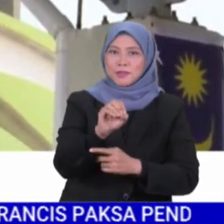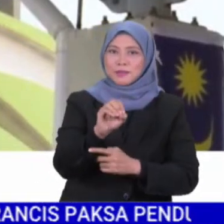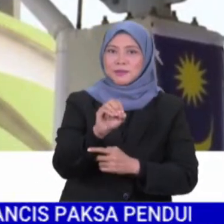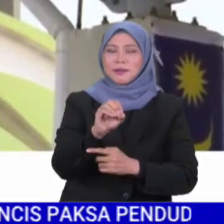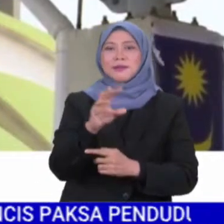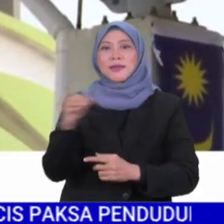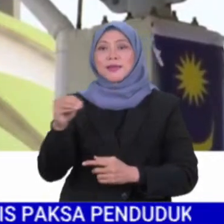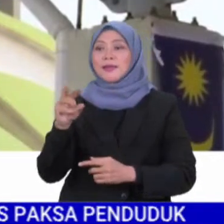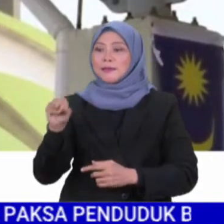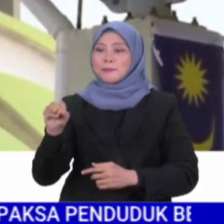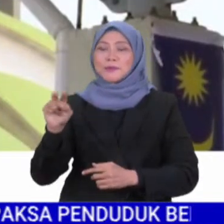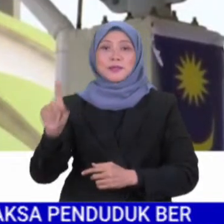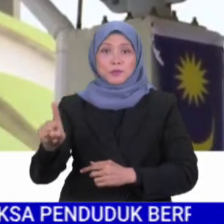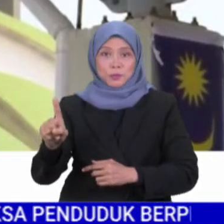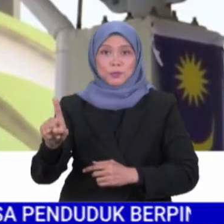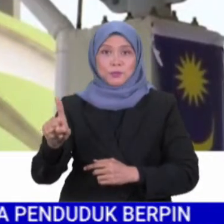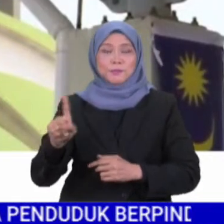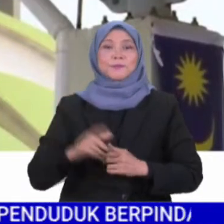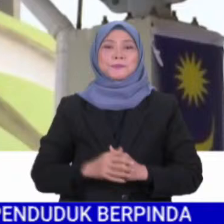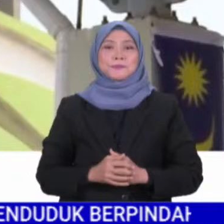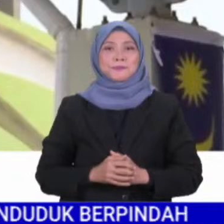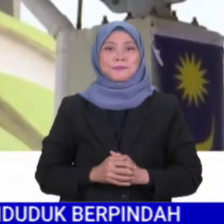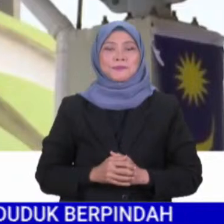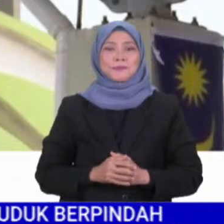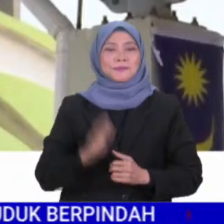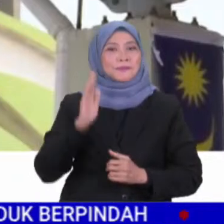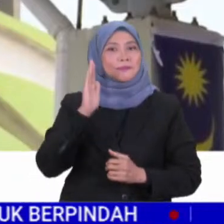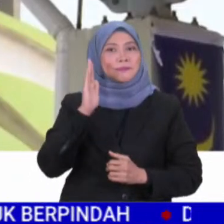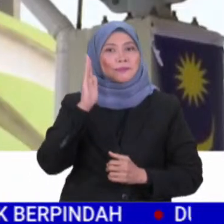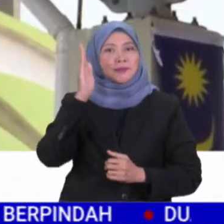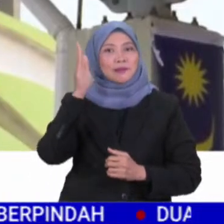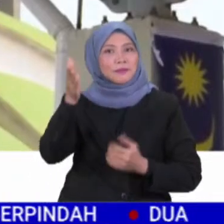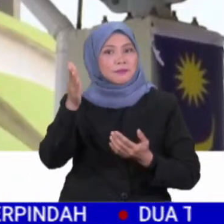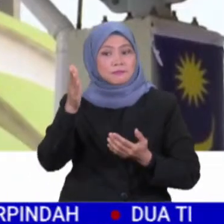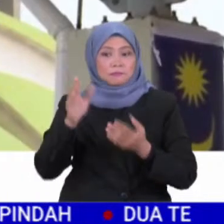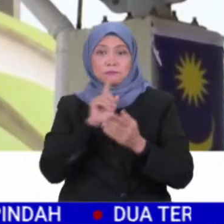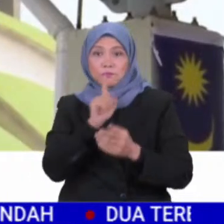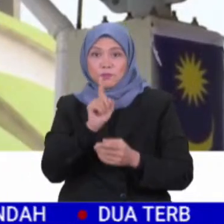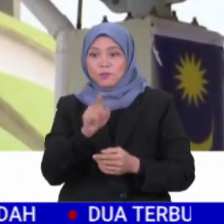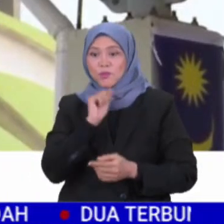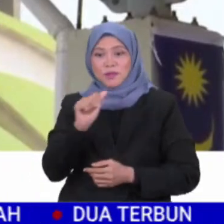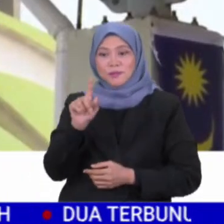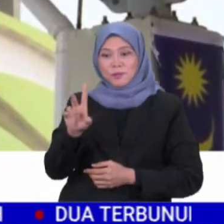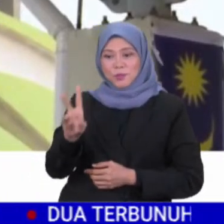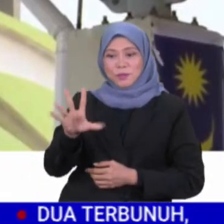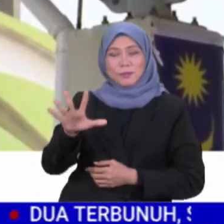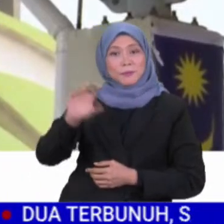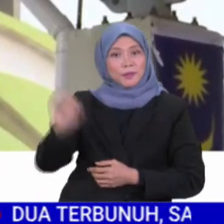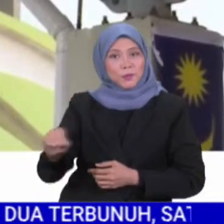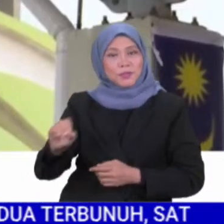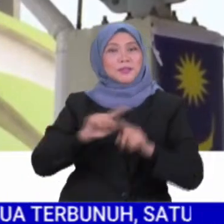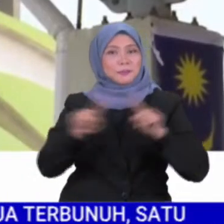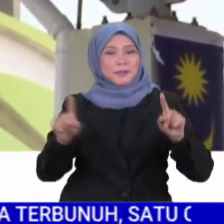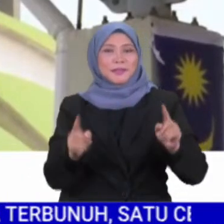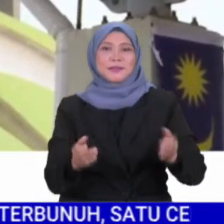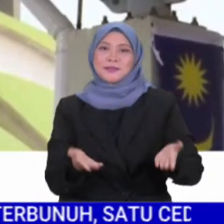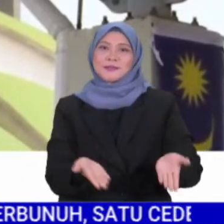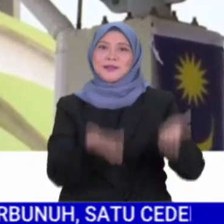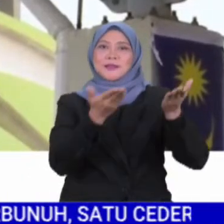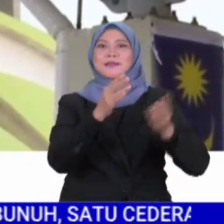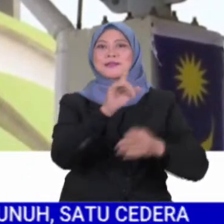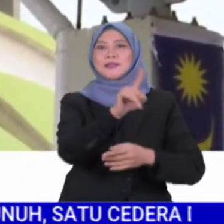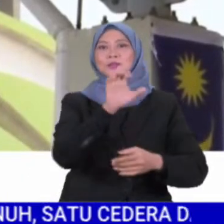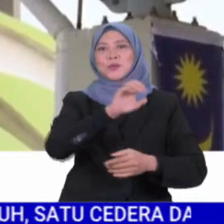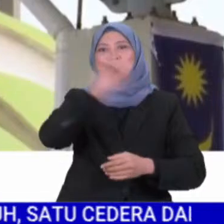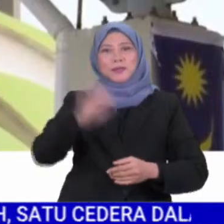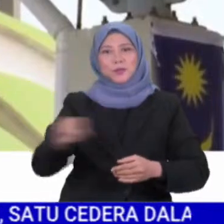M40, M1, kita akan bukan saja 75% tetapi dinaikkan kepada